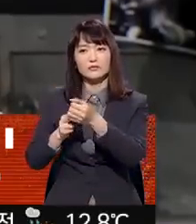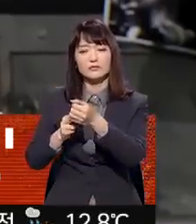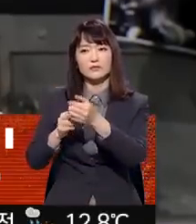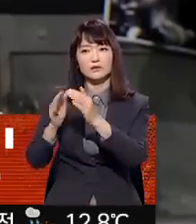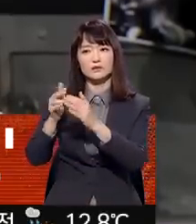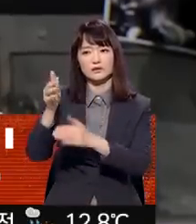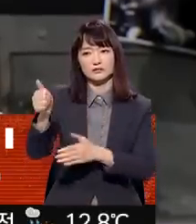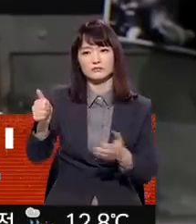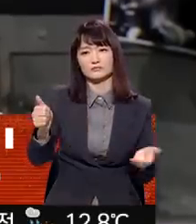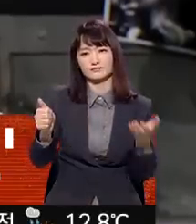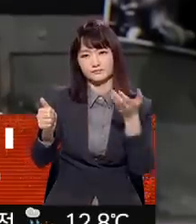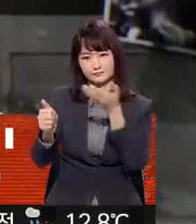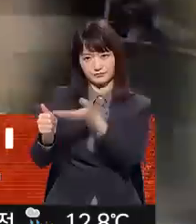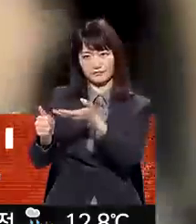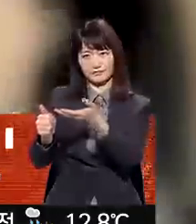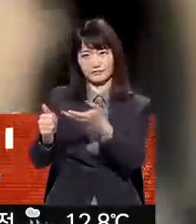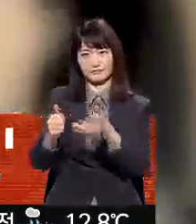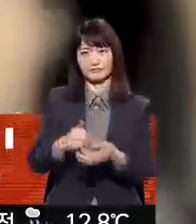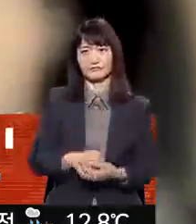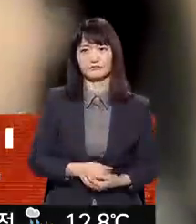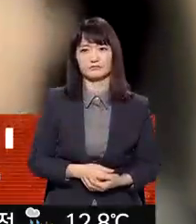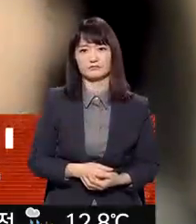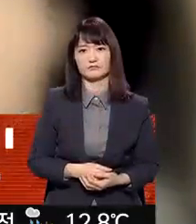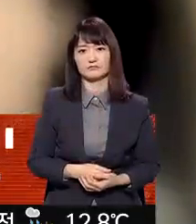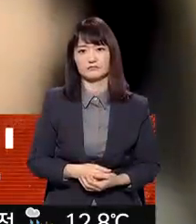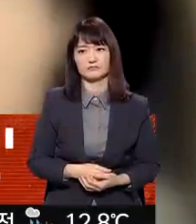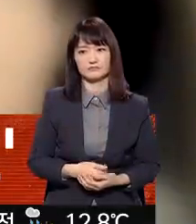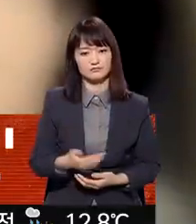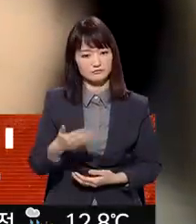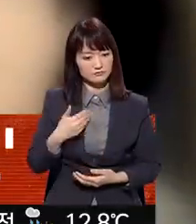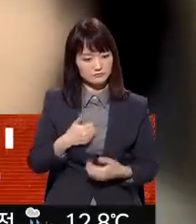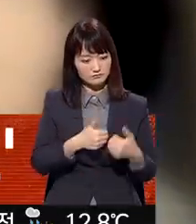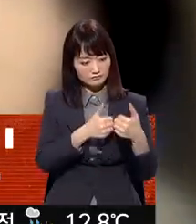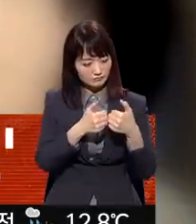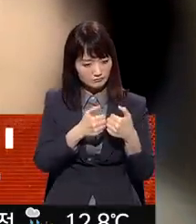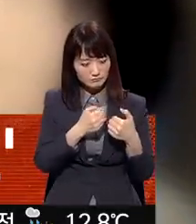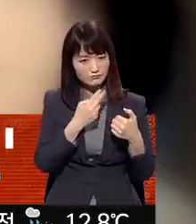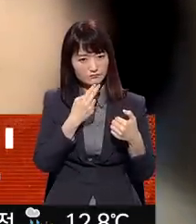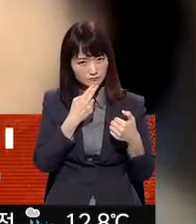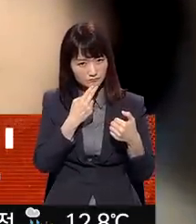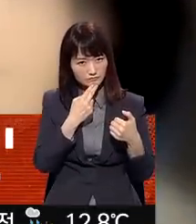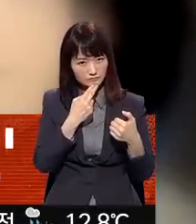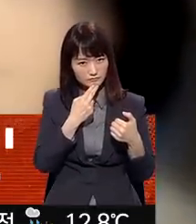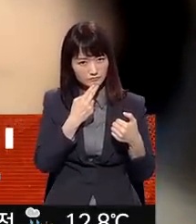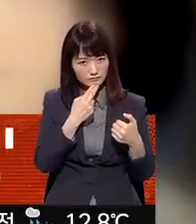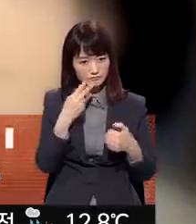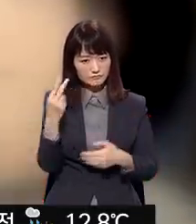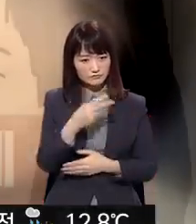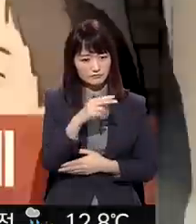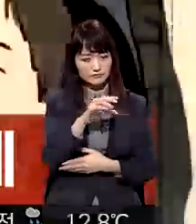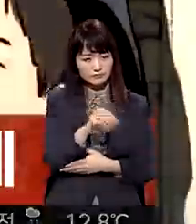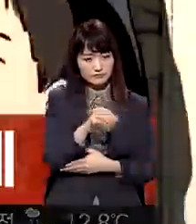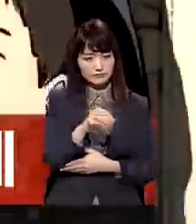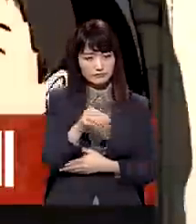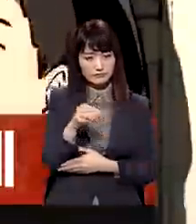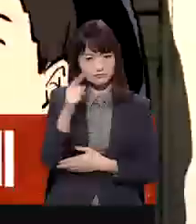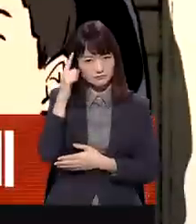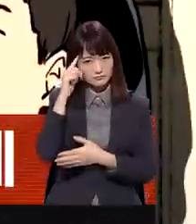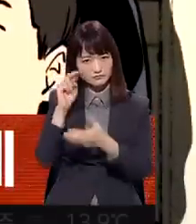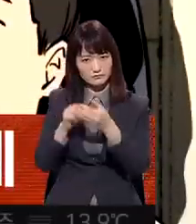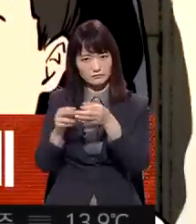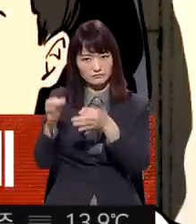원장의 손으로 넘어가게 된 겁니다. 이런 상황이라고 한다면 미리 상의도 않고 거의 2천만 원을 원장에게 보냈다는 거. 이거